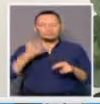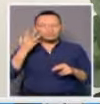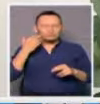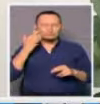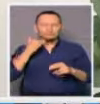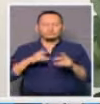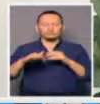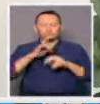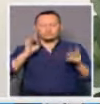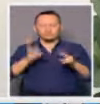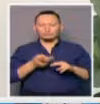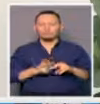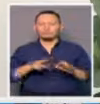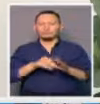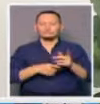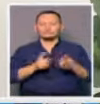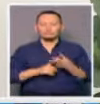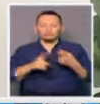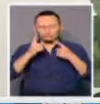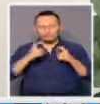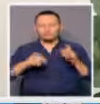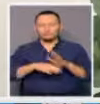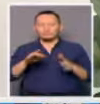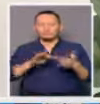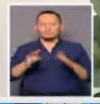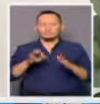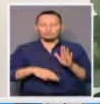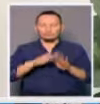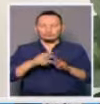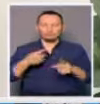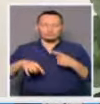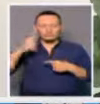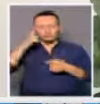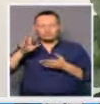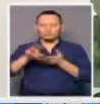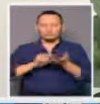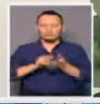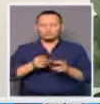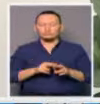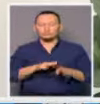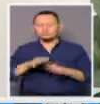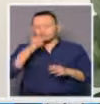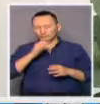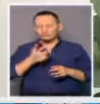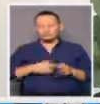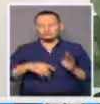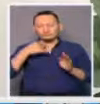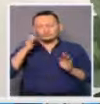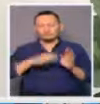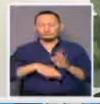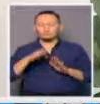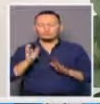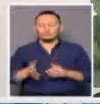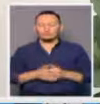для населения. Глава государства поручил нам внедрить цифровизацию. Мы думаем, используя этот опыт, внесем свой вклад в развитие